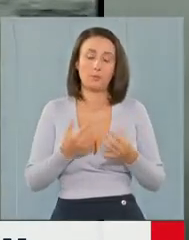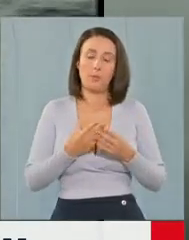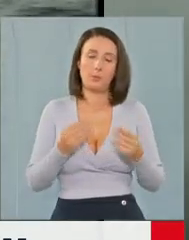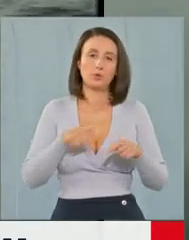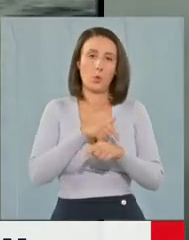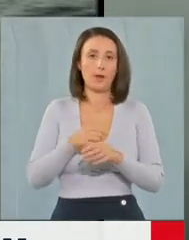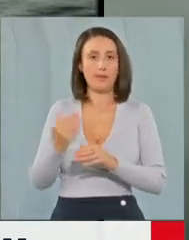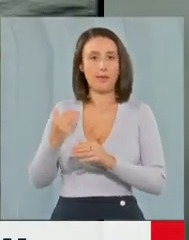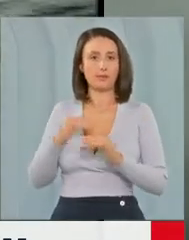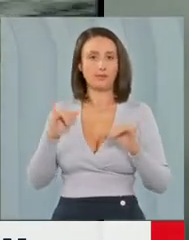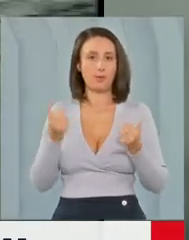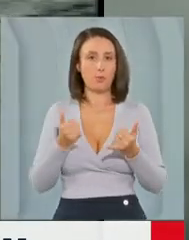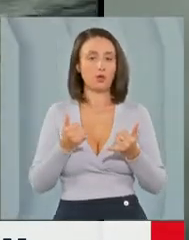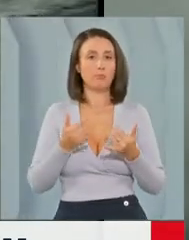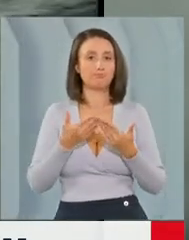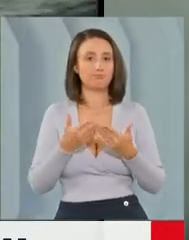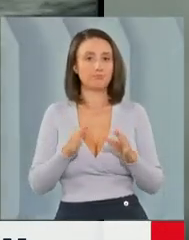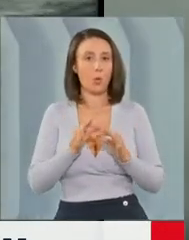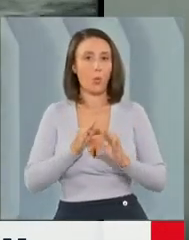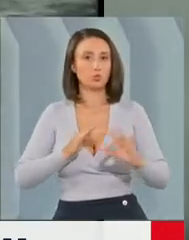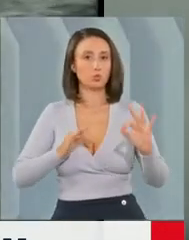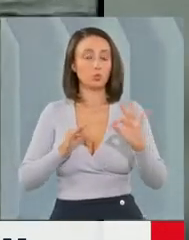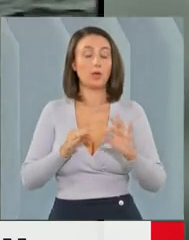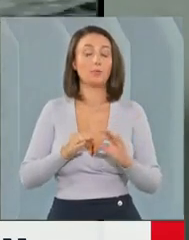ore înainte de ceremonia de inaugurare a conductei